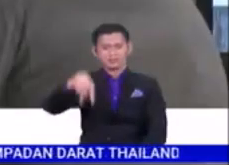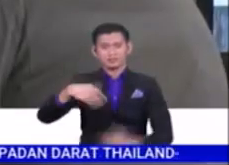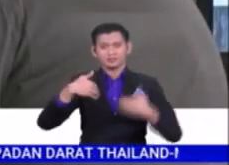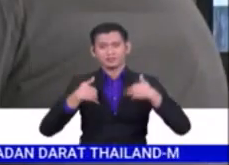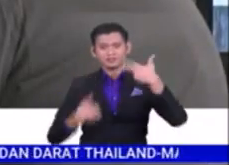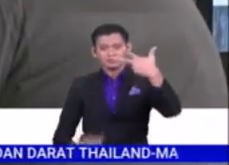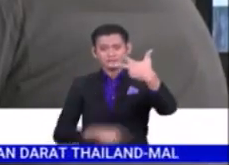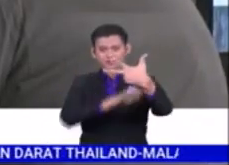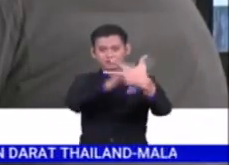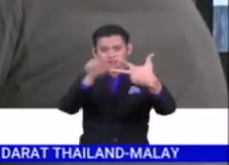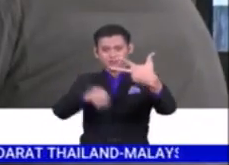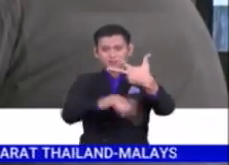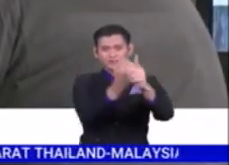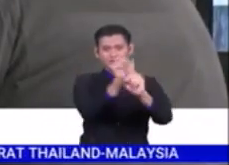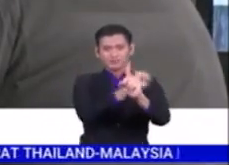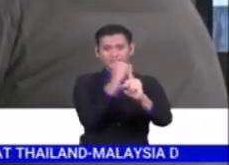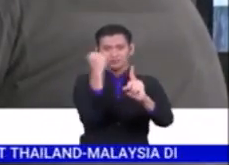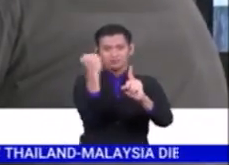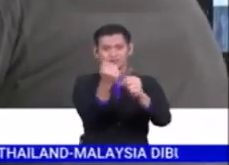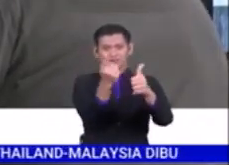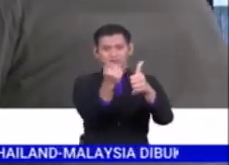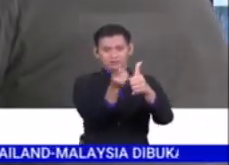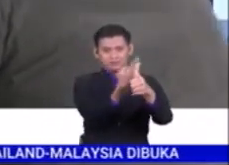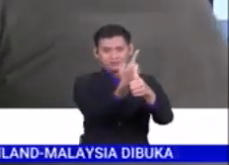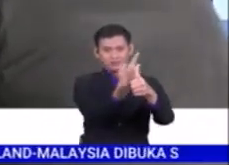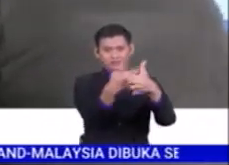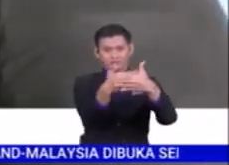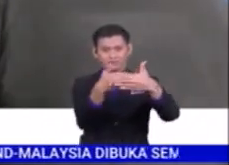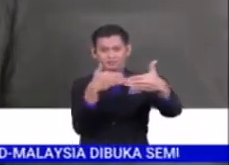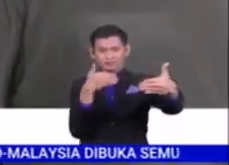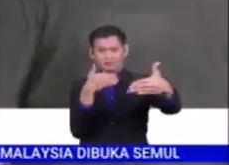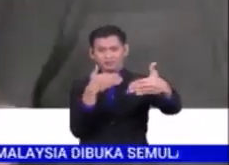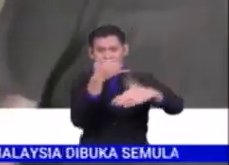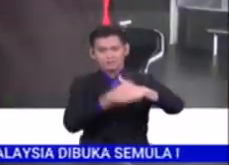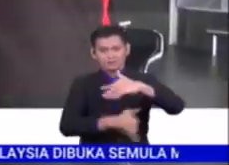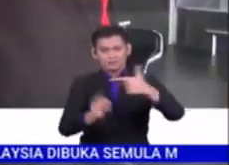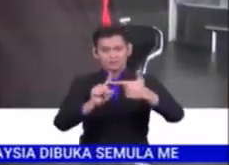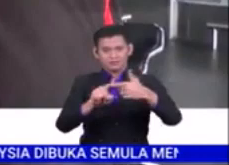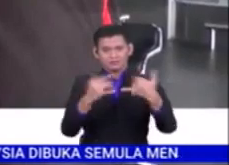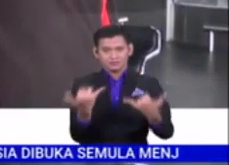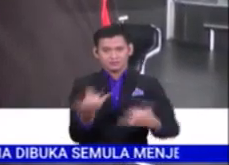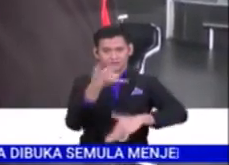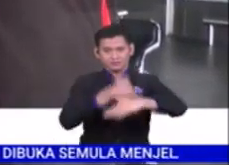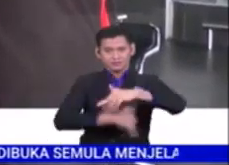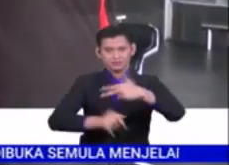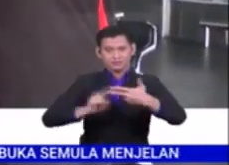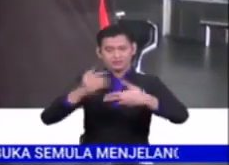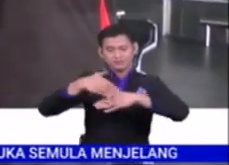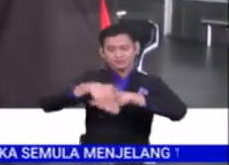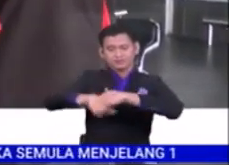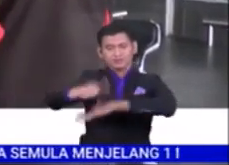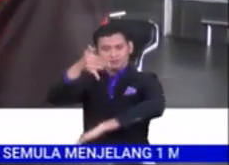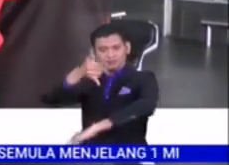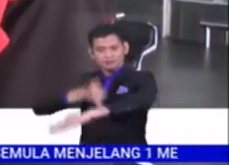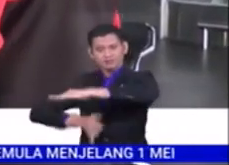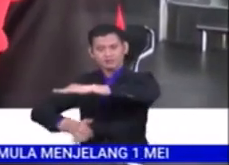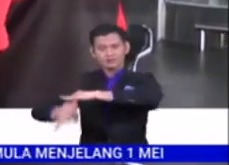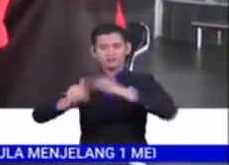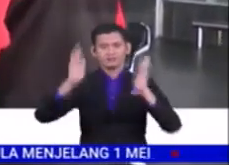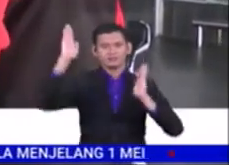tiga situasi bagi pengembara, iaitu sebelum, lepas, semasa serta selepas memasuki negara